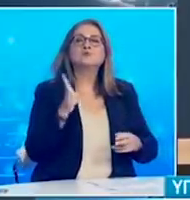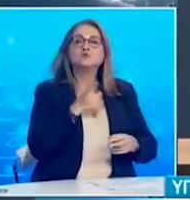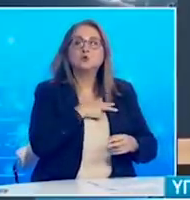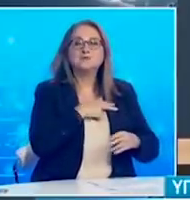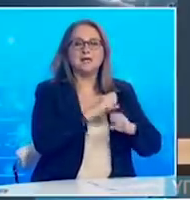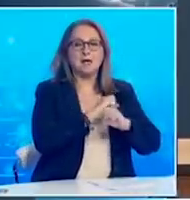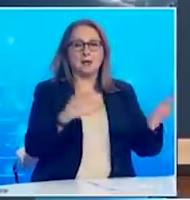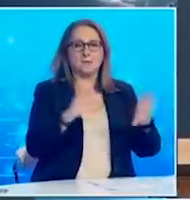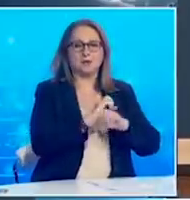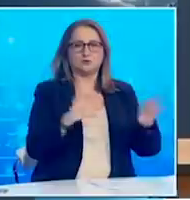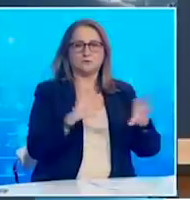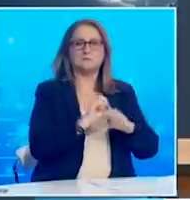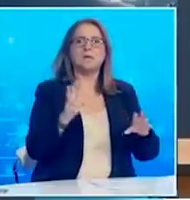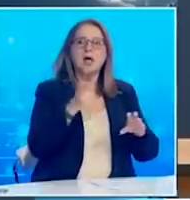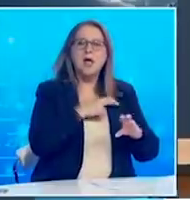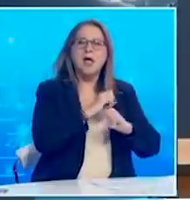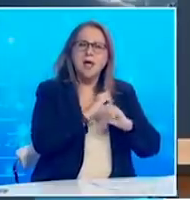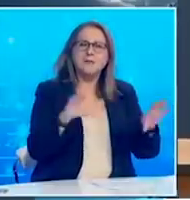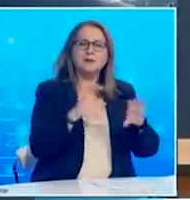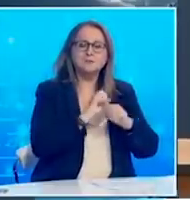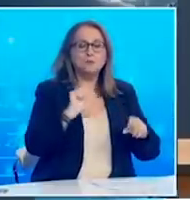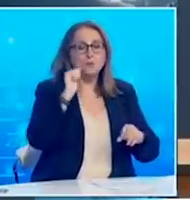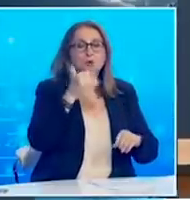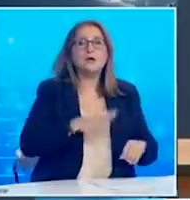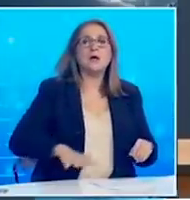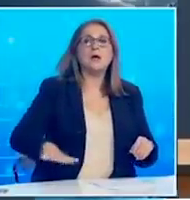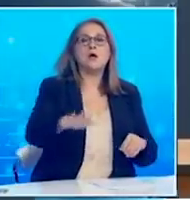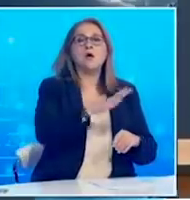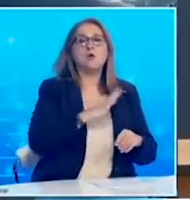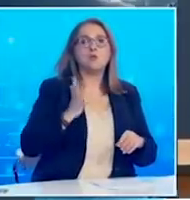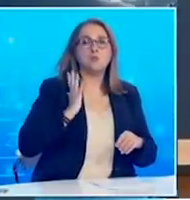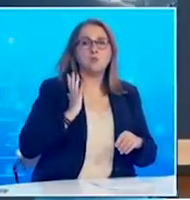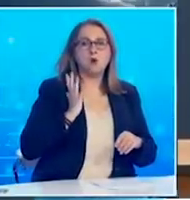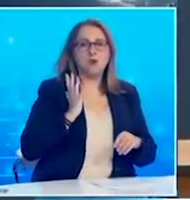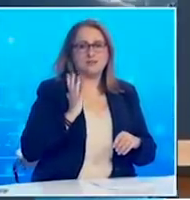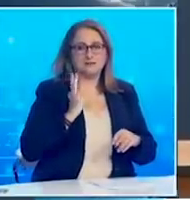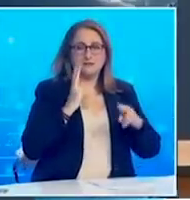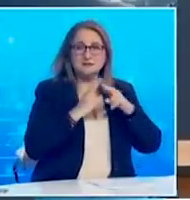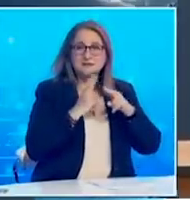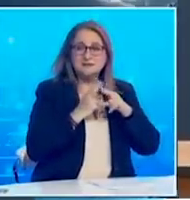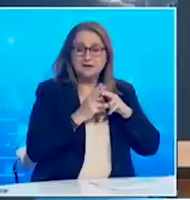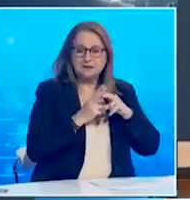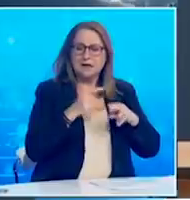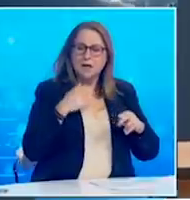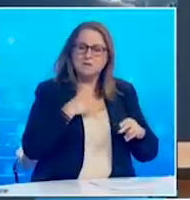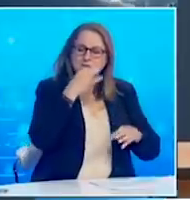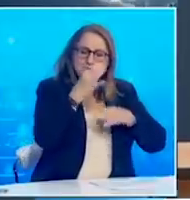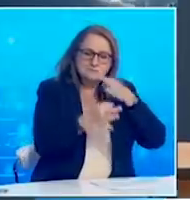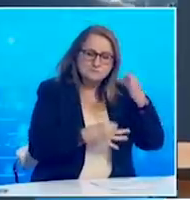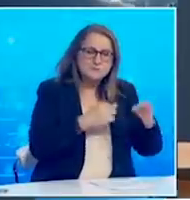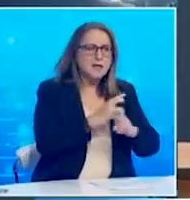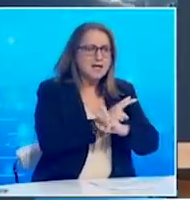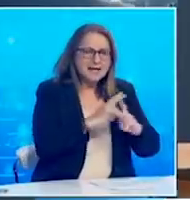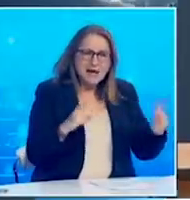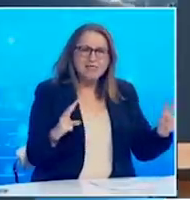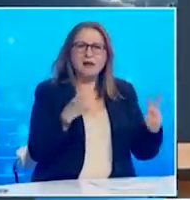ενημέρωση κυρίως και πάνω από οτιδήποτε άλλο των ίδιων των πολιτών. Σε κάθε φάση λέμε καθαρά και ανοιχτά ποια ακριβώς είναι η κατάσταση και